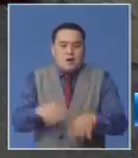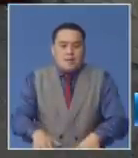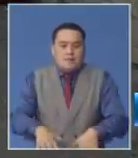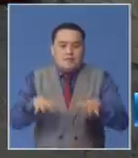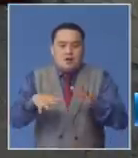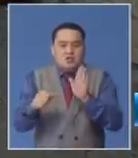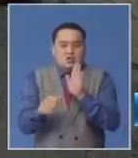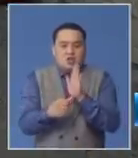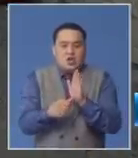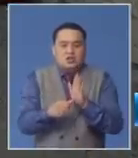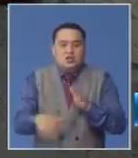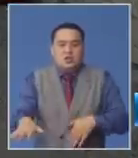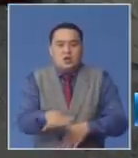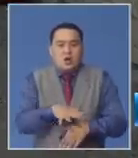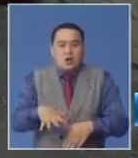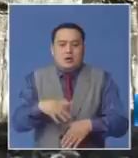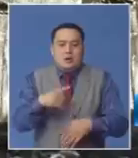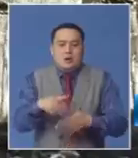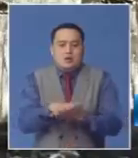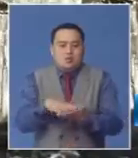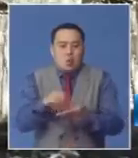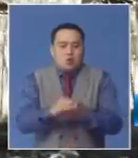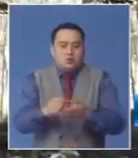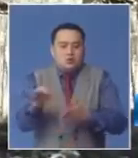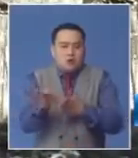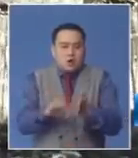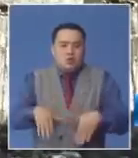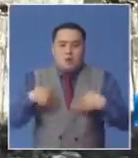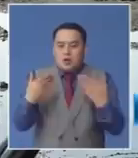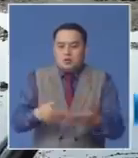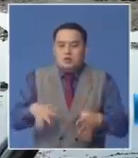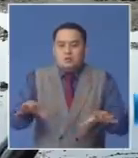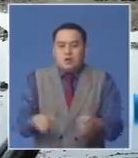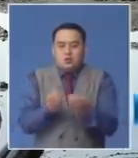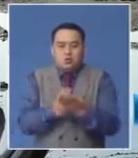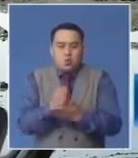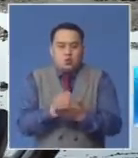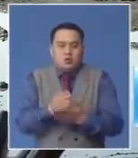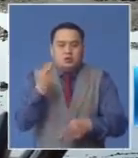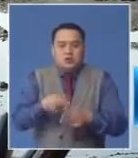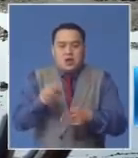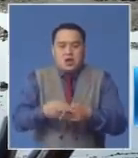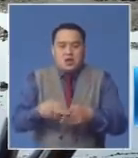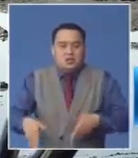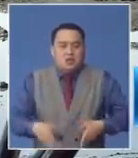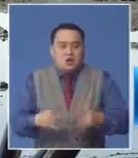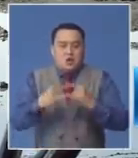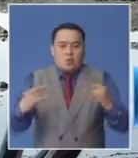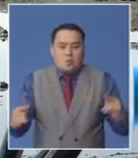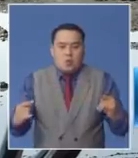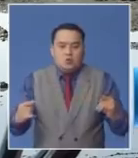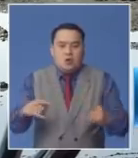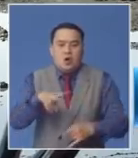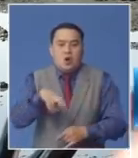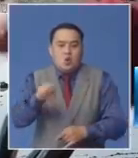6 дворовых участков пострадавшие сразу обратились службу через железнодорожный мост забила лед не отдал